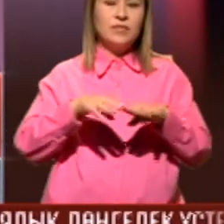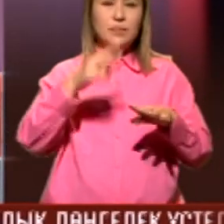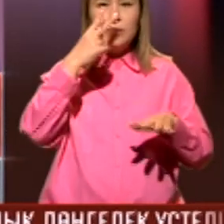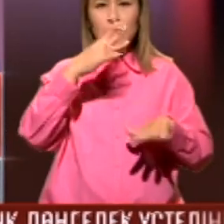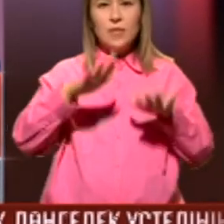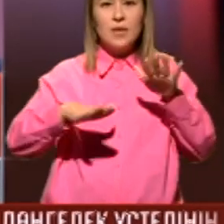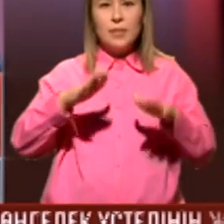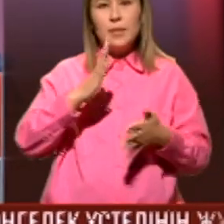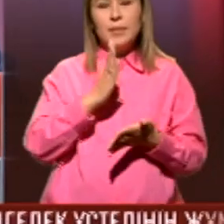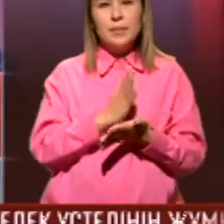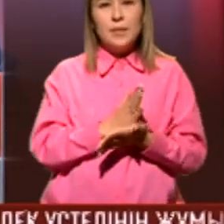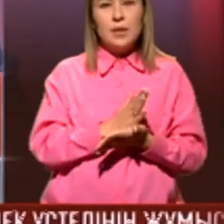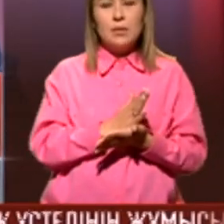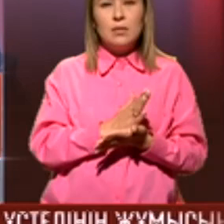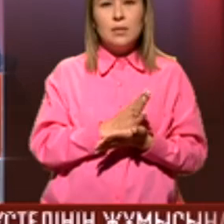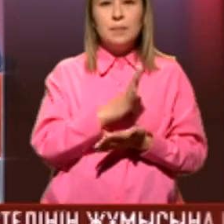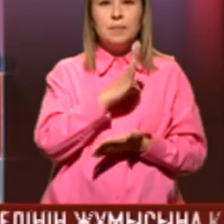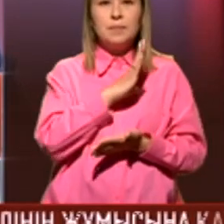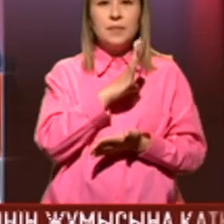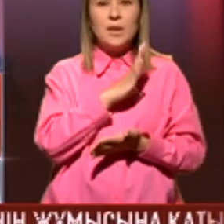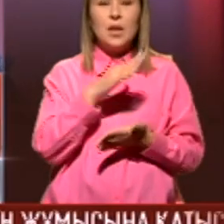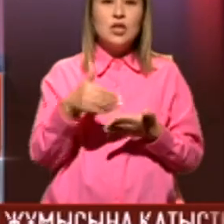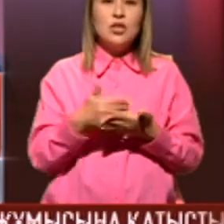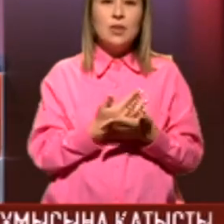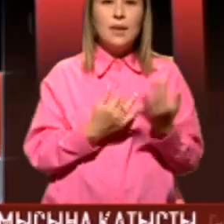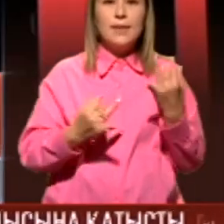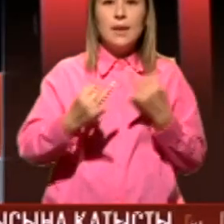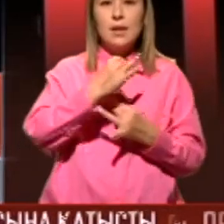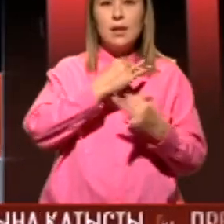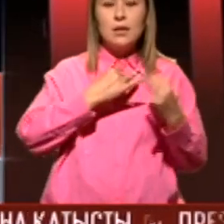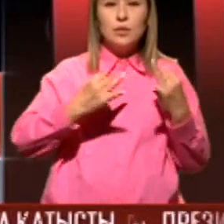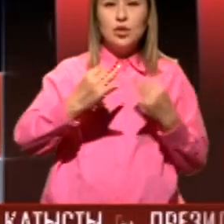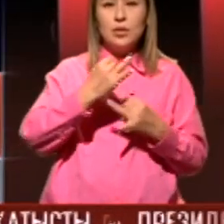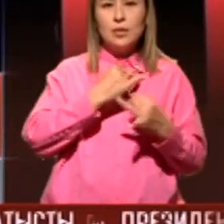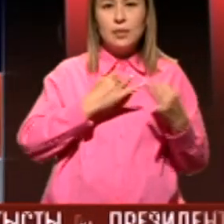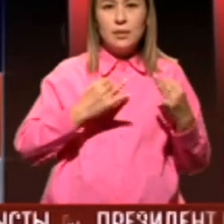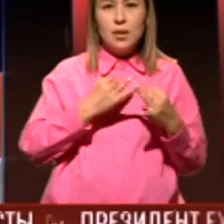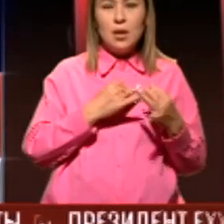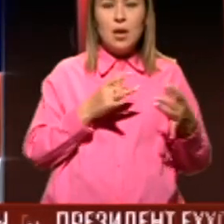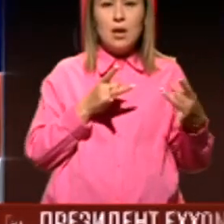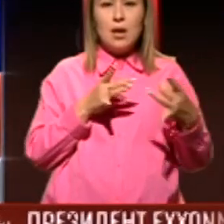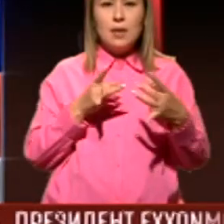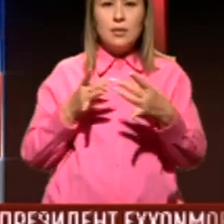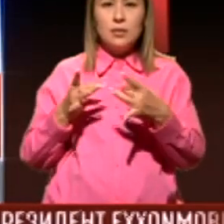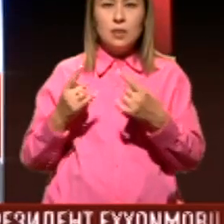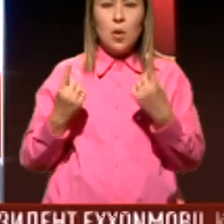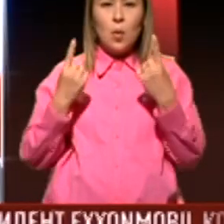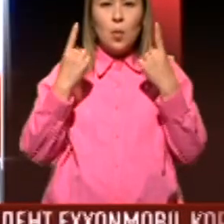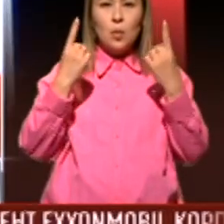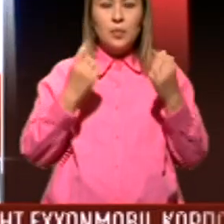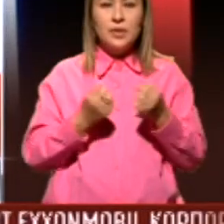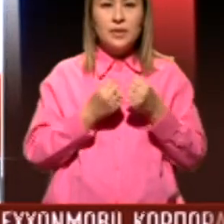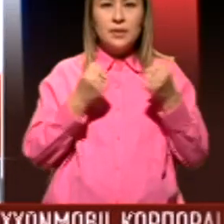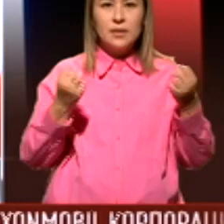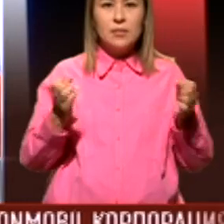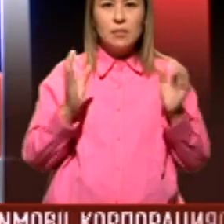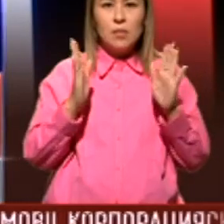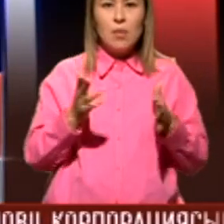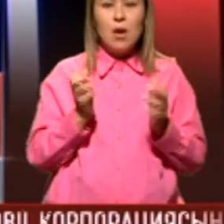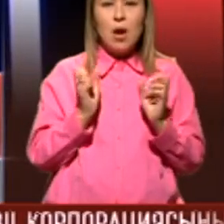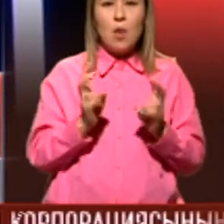кейбір сарапшылар. Тіпті мынау сіз жаңа талқыланып жатқан қақтығыс ошақтарының ауқымы кеңейіп кете ме дегенде қауіптер